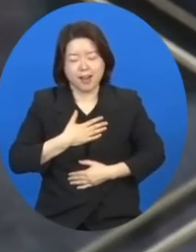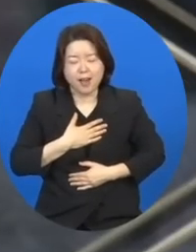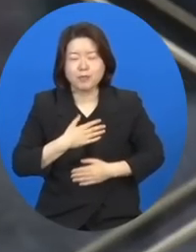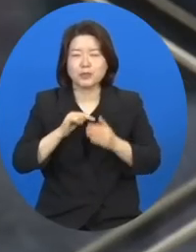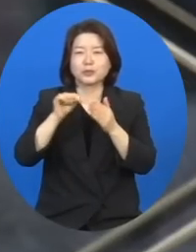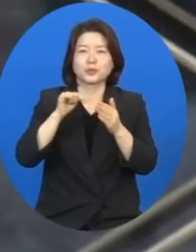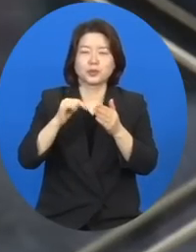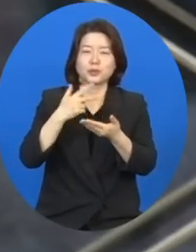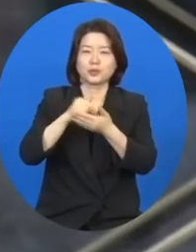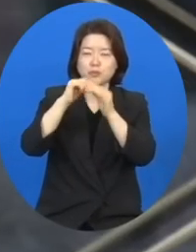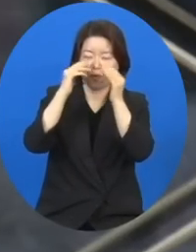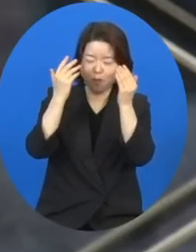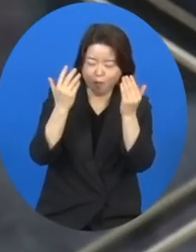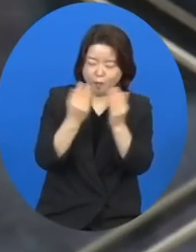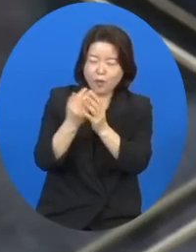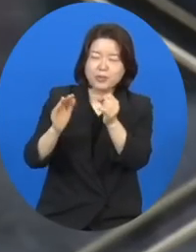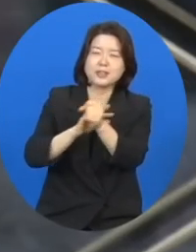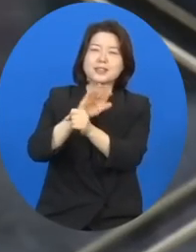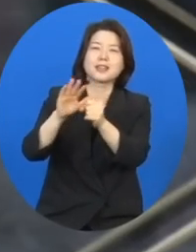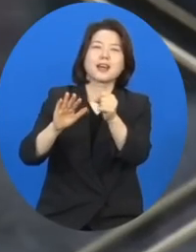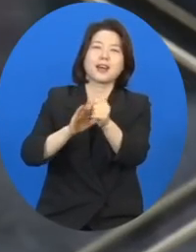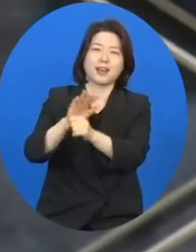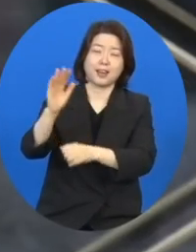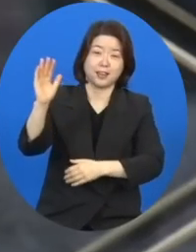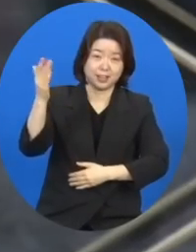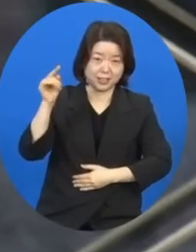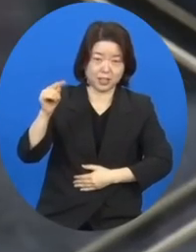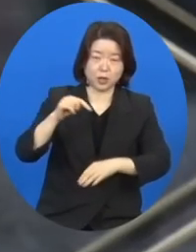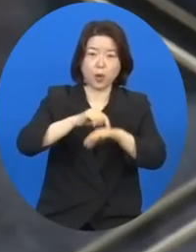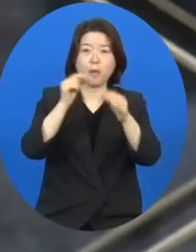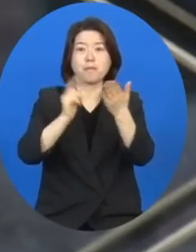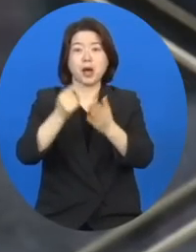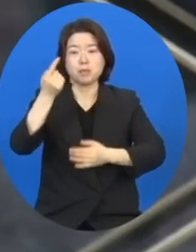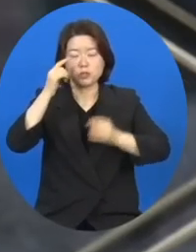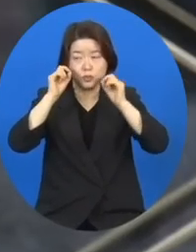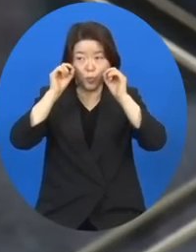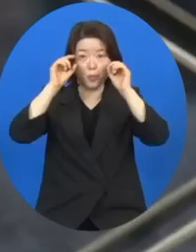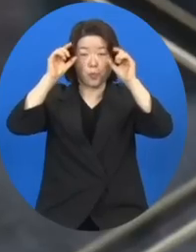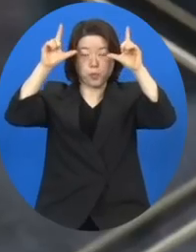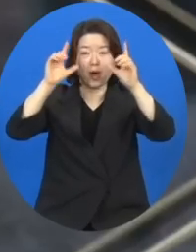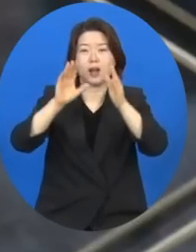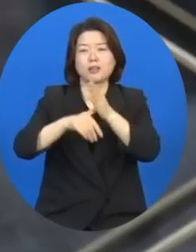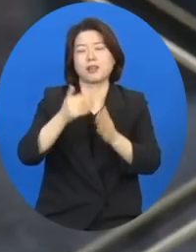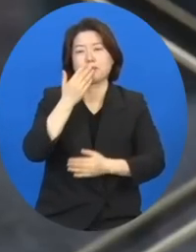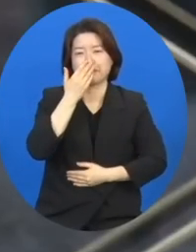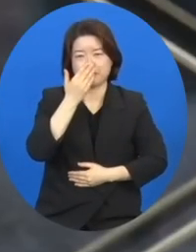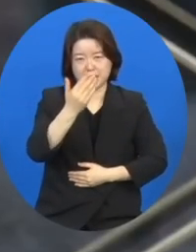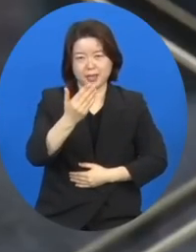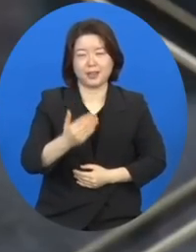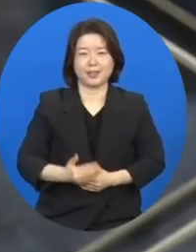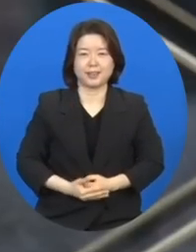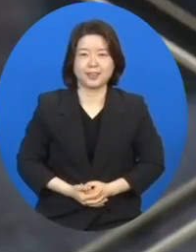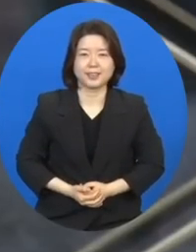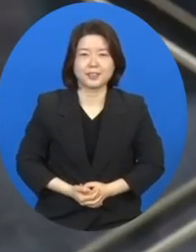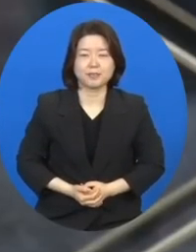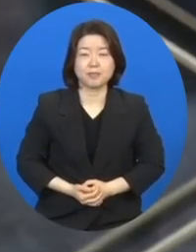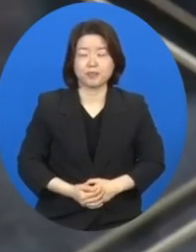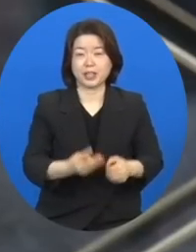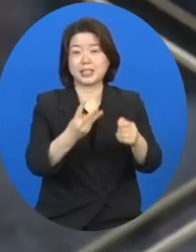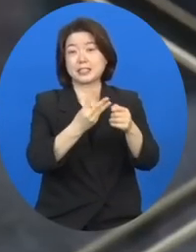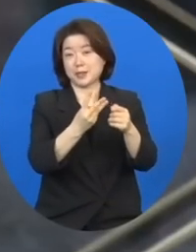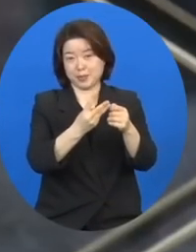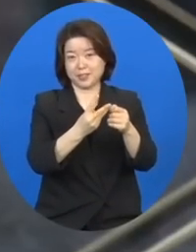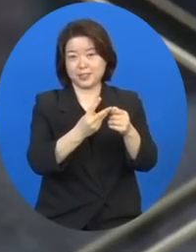감정적으로 주님을 온전히 사랑하게 되어지는 것이 마음의 눈이 열릴 때에만 가능하다는 것입니다. 세 번째가